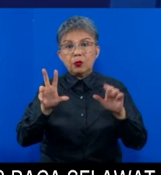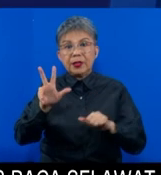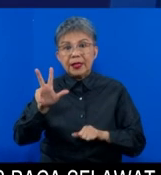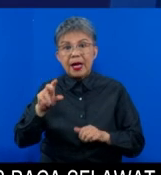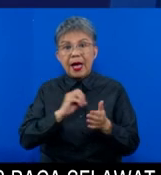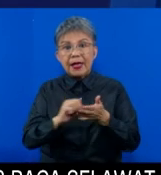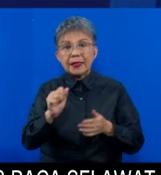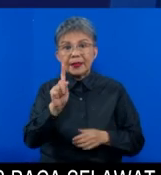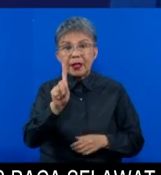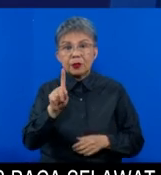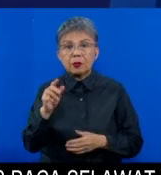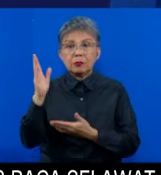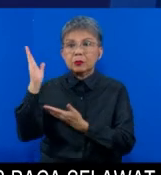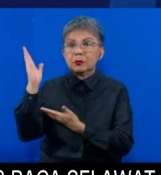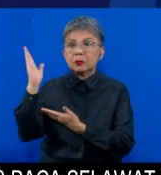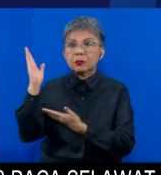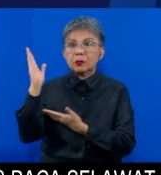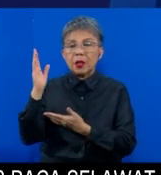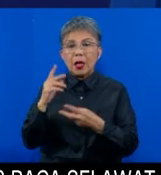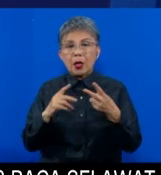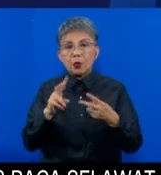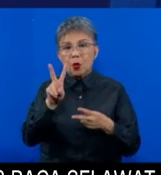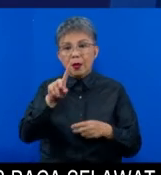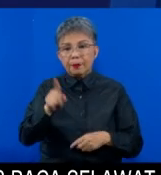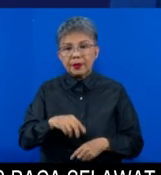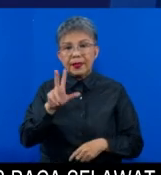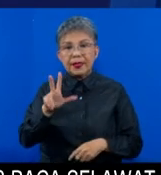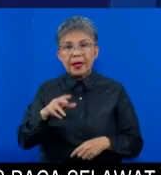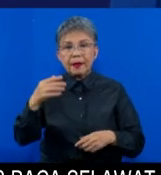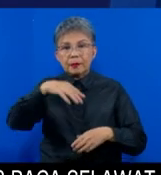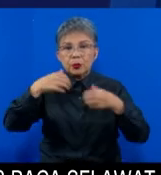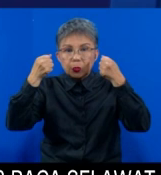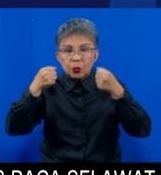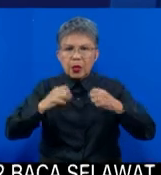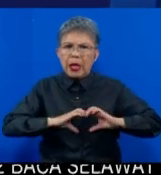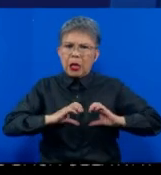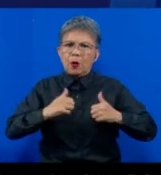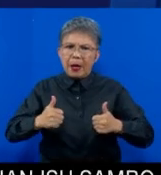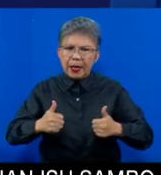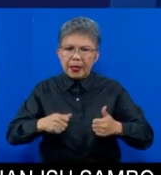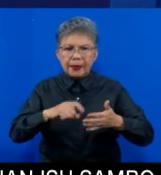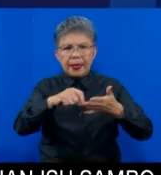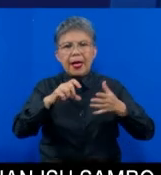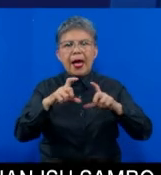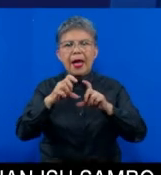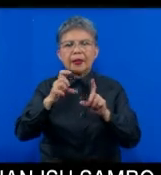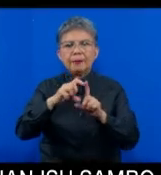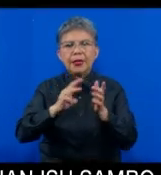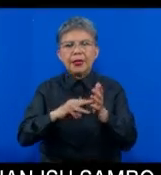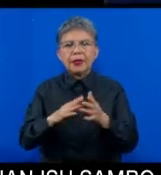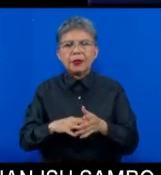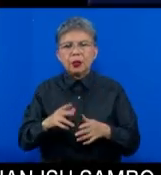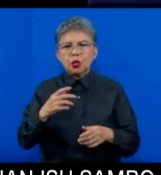1 ialah diantaranya memenuhi 2/3 masa tahanan, berkelakuan baik, hingga syarat administrasi seperti surat